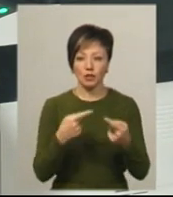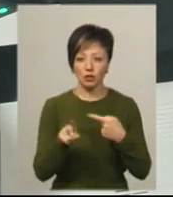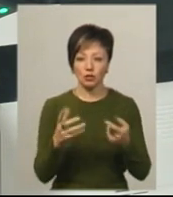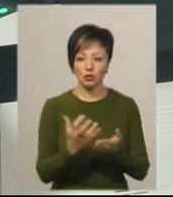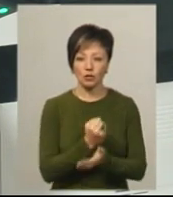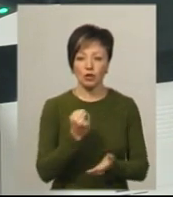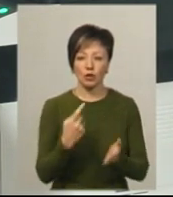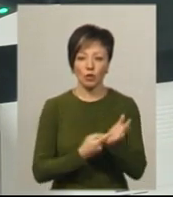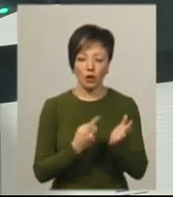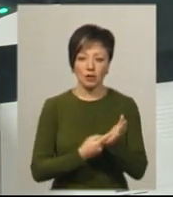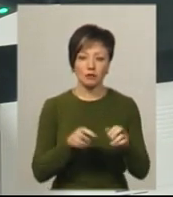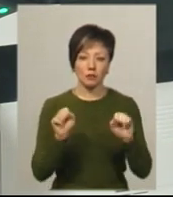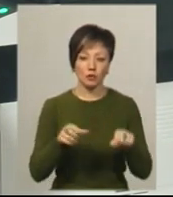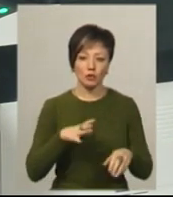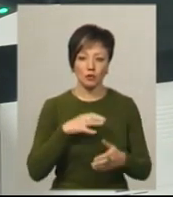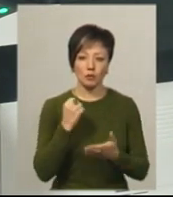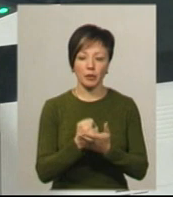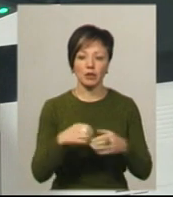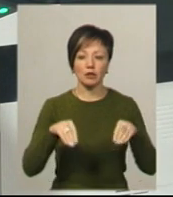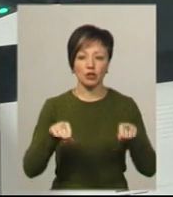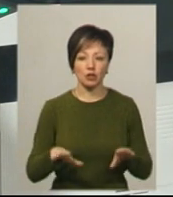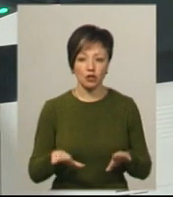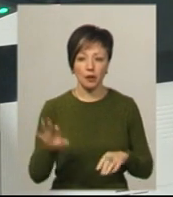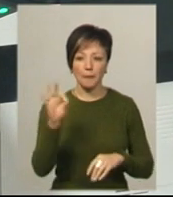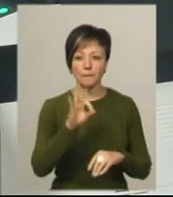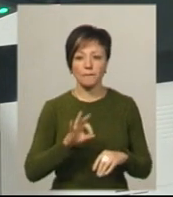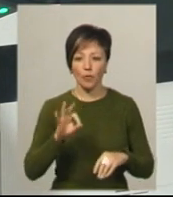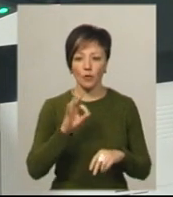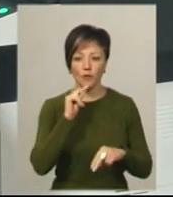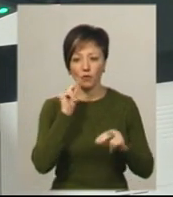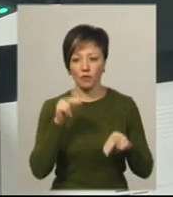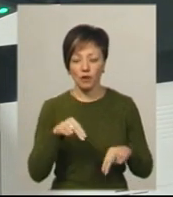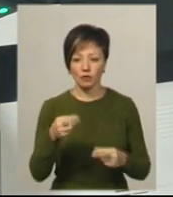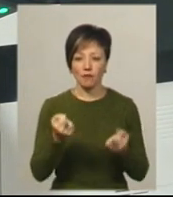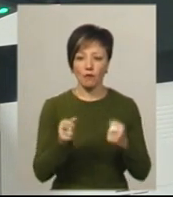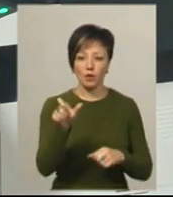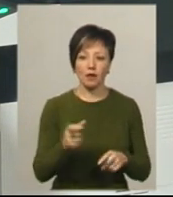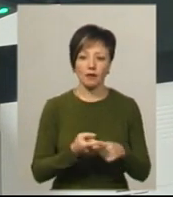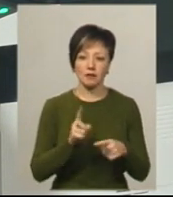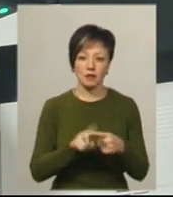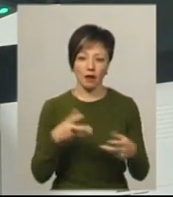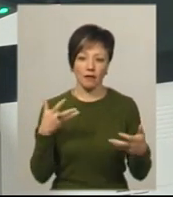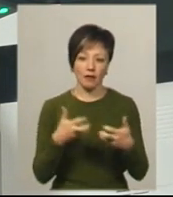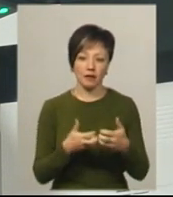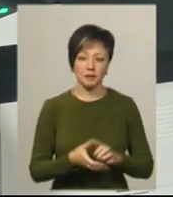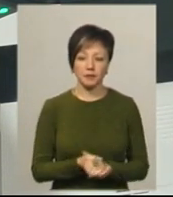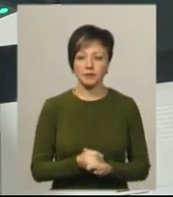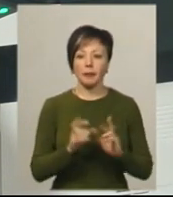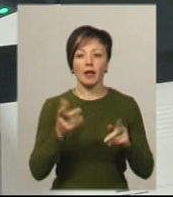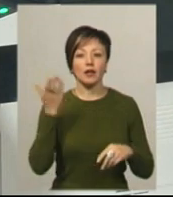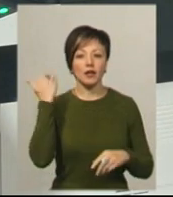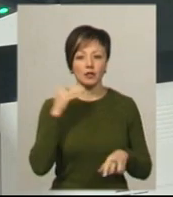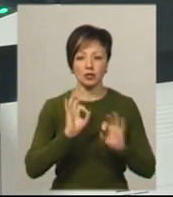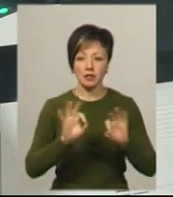здобутих доказів, нами вже буде прийнято рішення щодо винуватості водія у даній дорожньо-транспортній пригоді. Як раніше